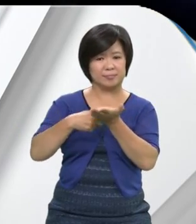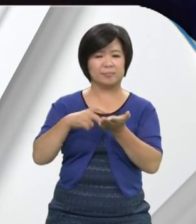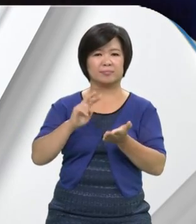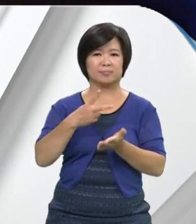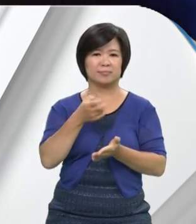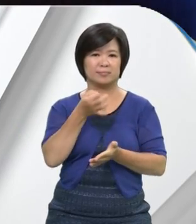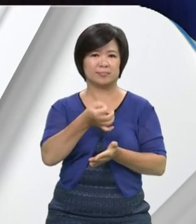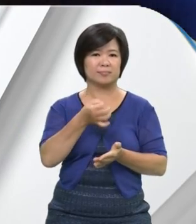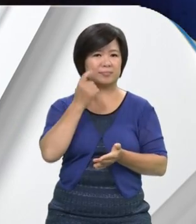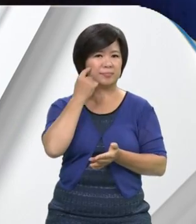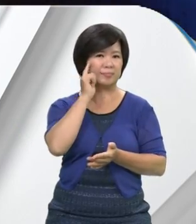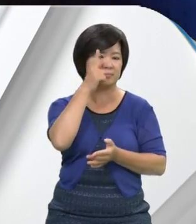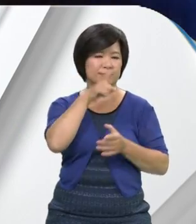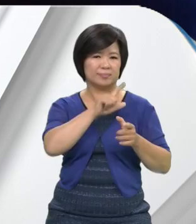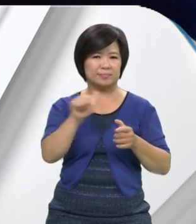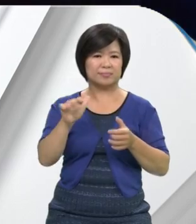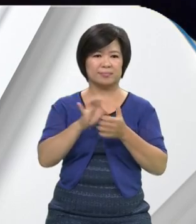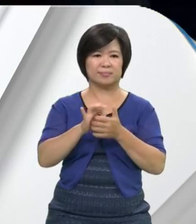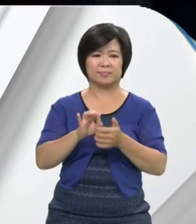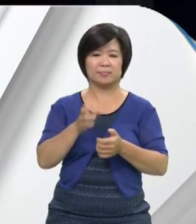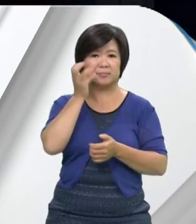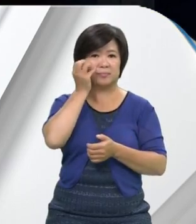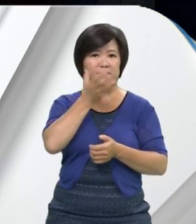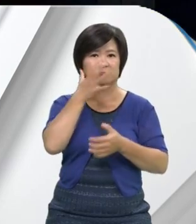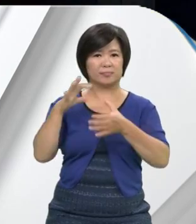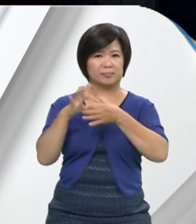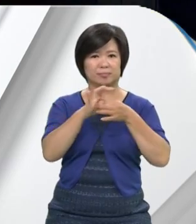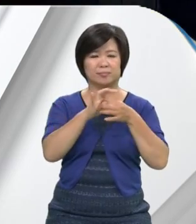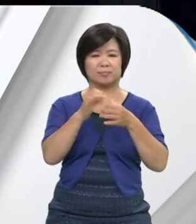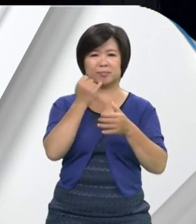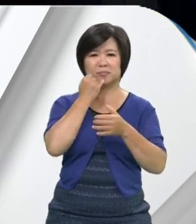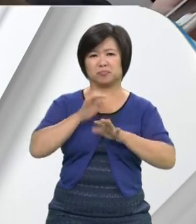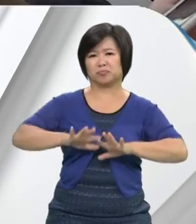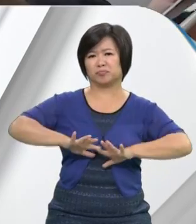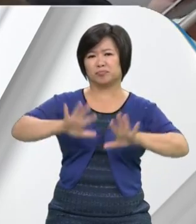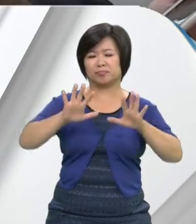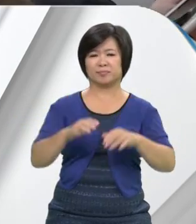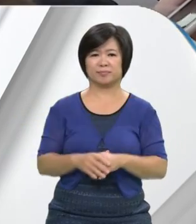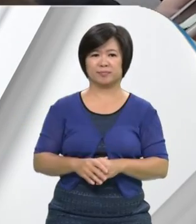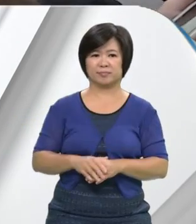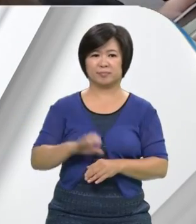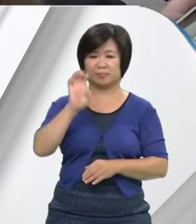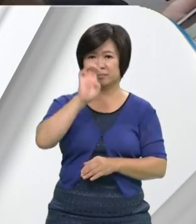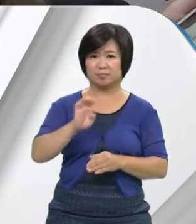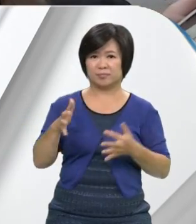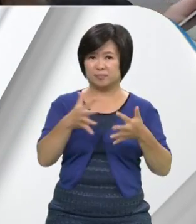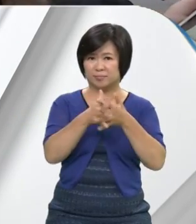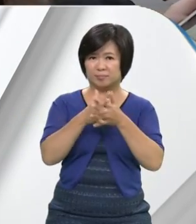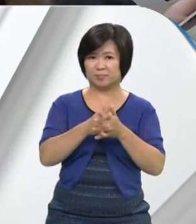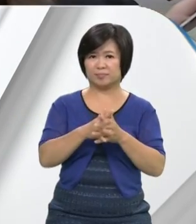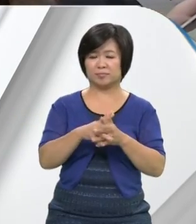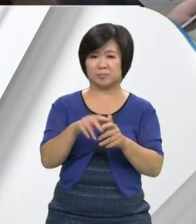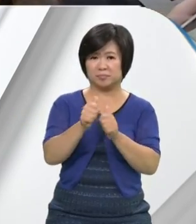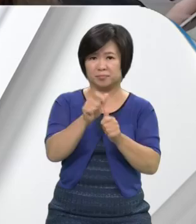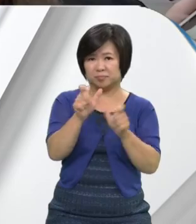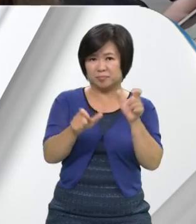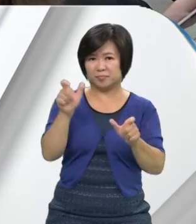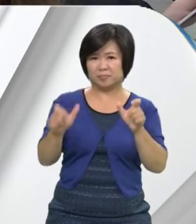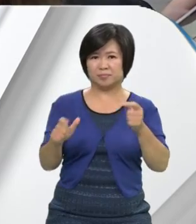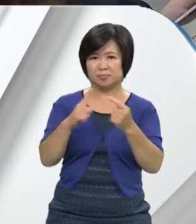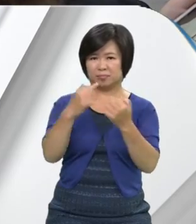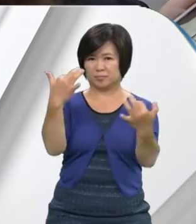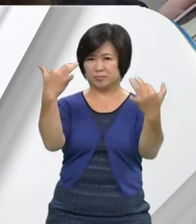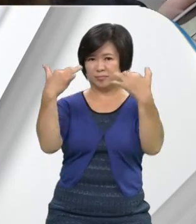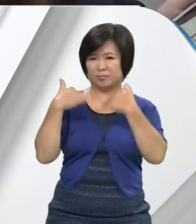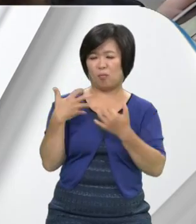商品，每带通观光一路相关产业业绩同步成长。 欧美的那个运动员来台湾就比较多，然后因为